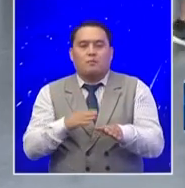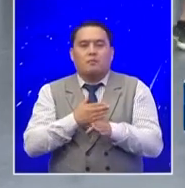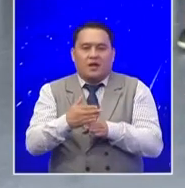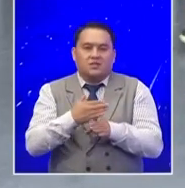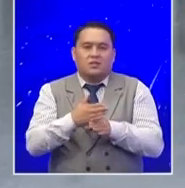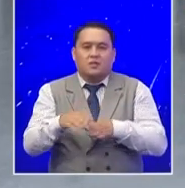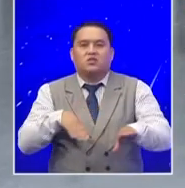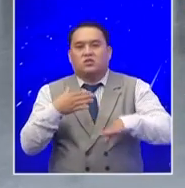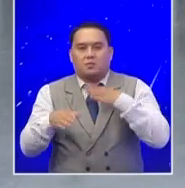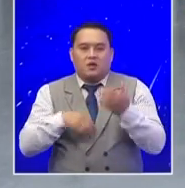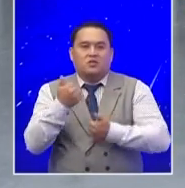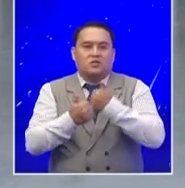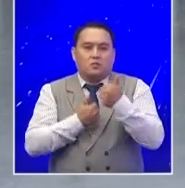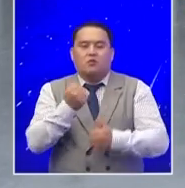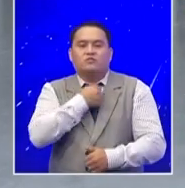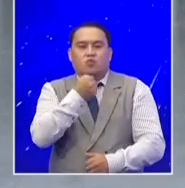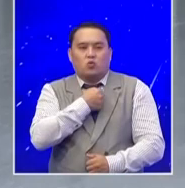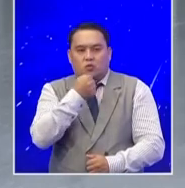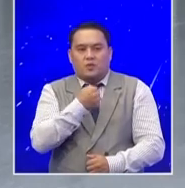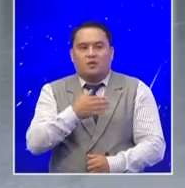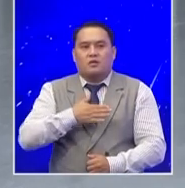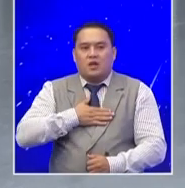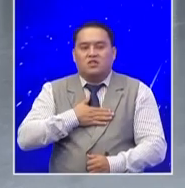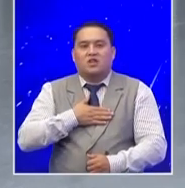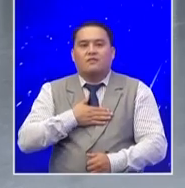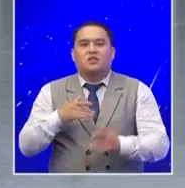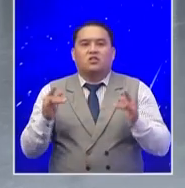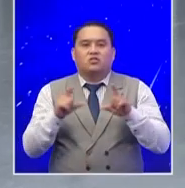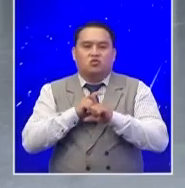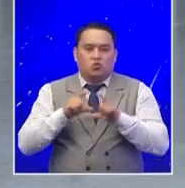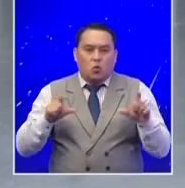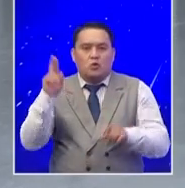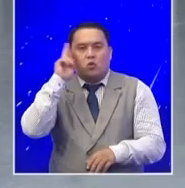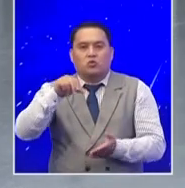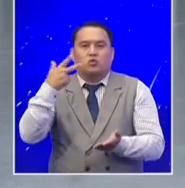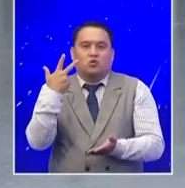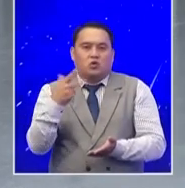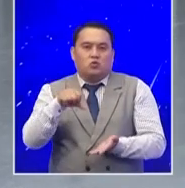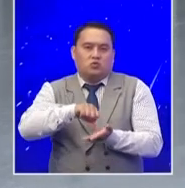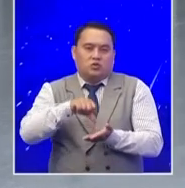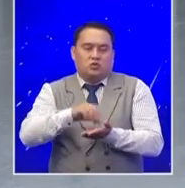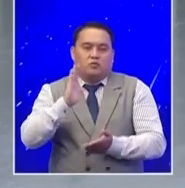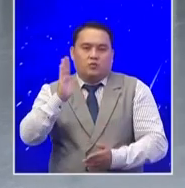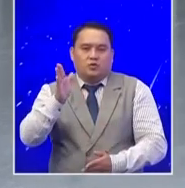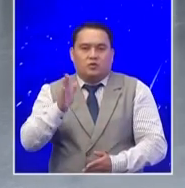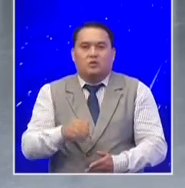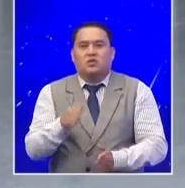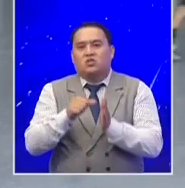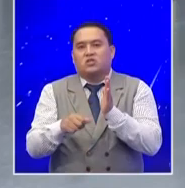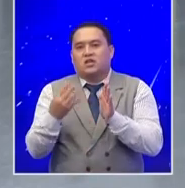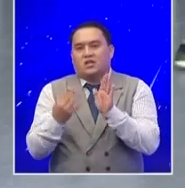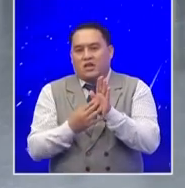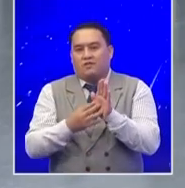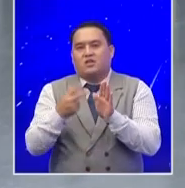готовимся к чемпионату Казахстана по взрослым. С нашего интерната вот будет участвовать 3 учеников. Это 69